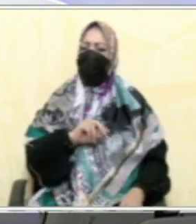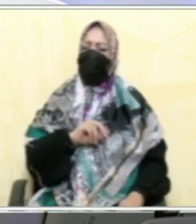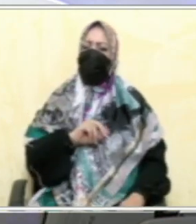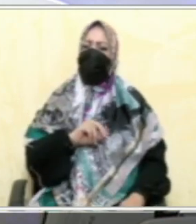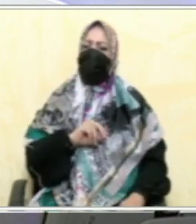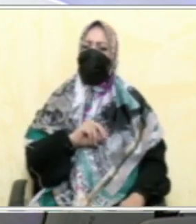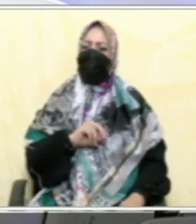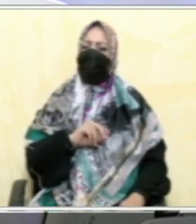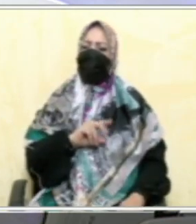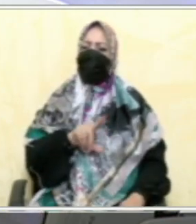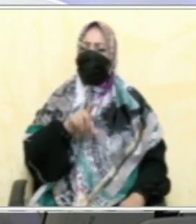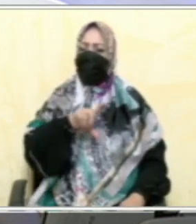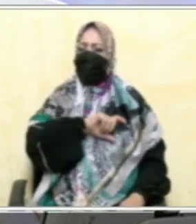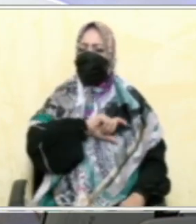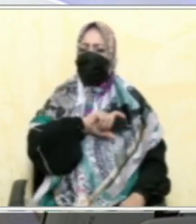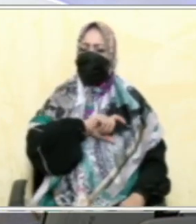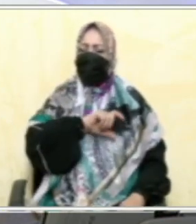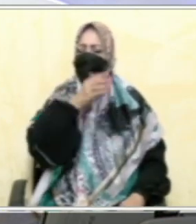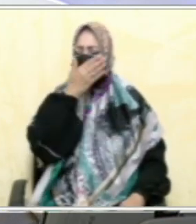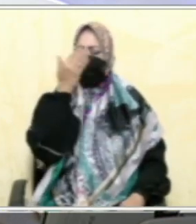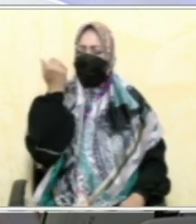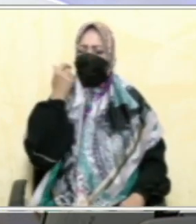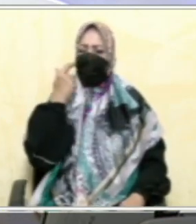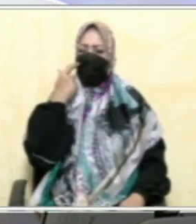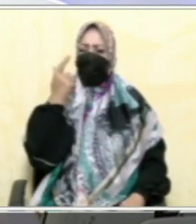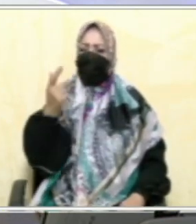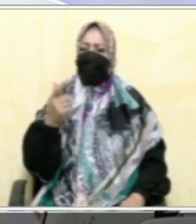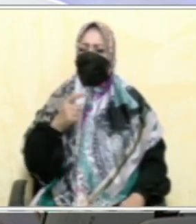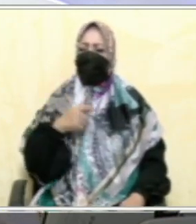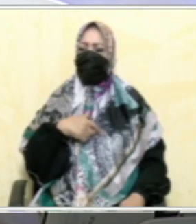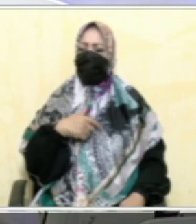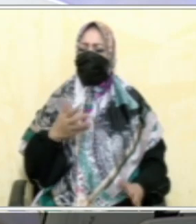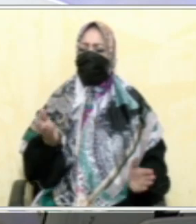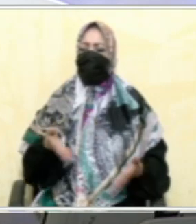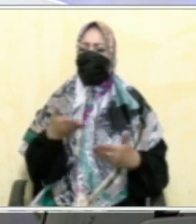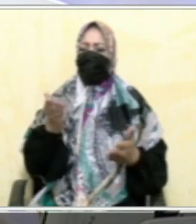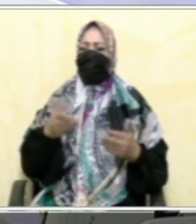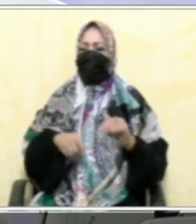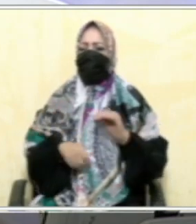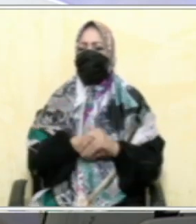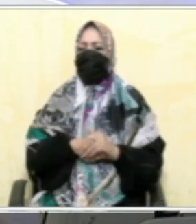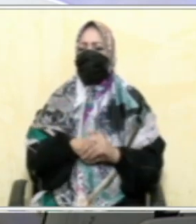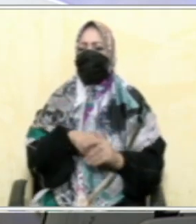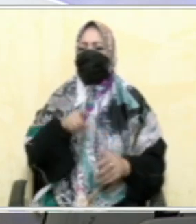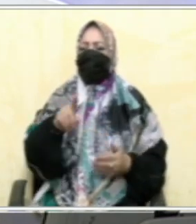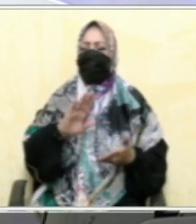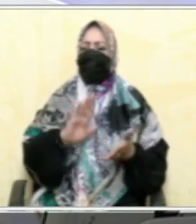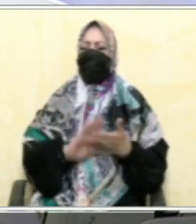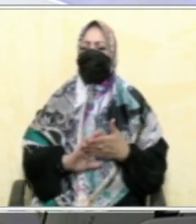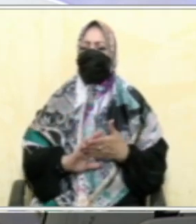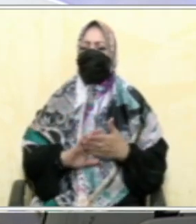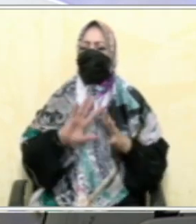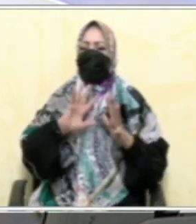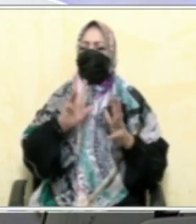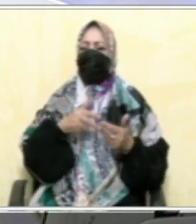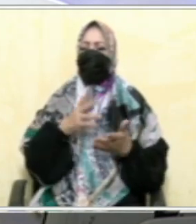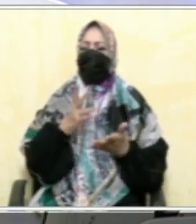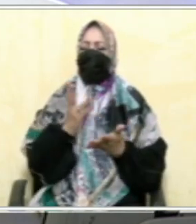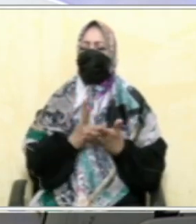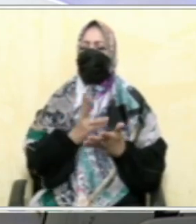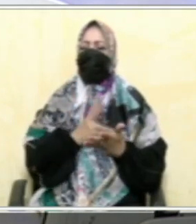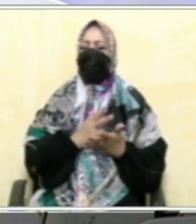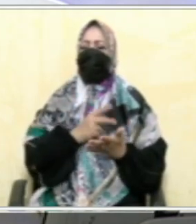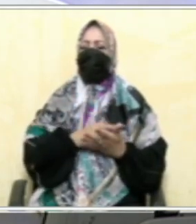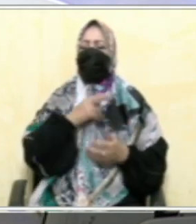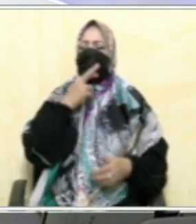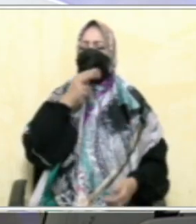ماذا يصنف في الشرع؟ في الشرع يسمى كذبا وغشا ومكرا وخداعا وتزويرا،